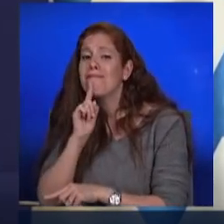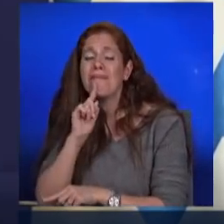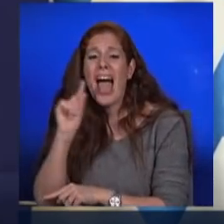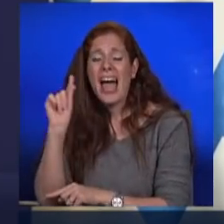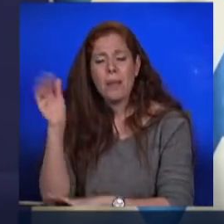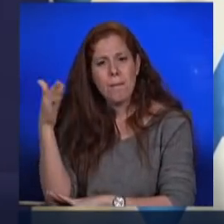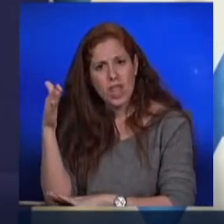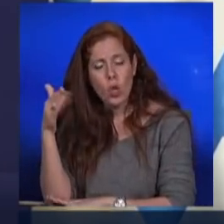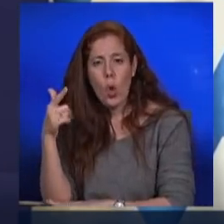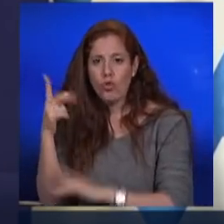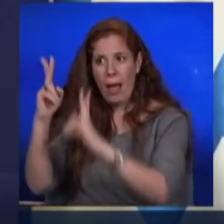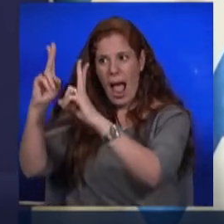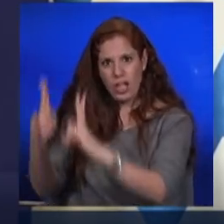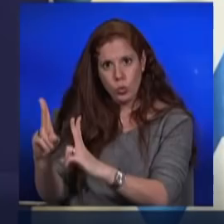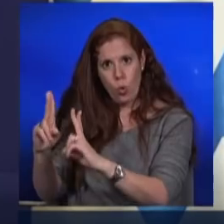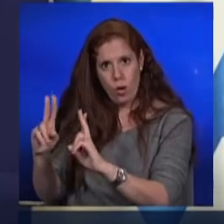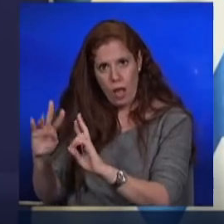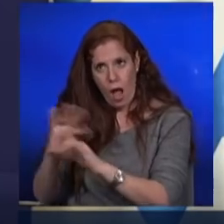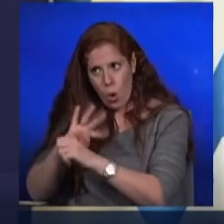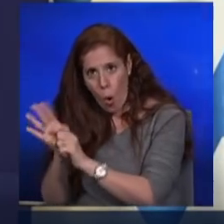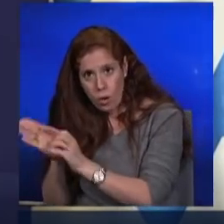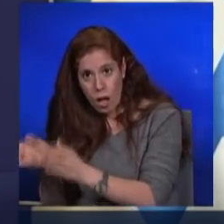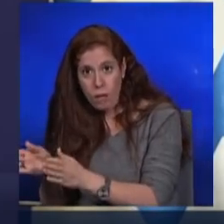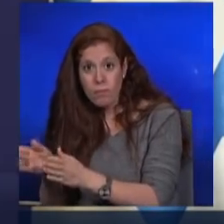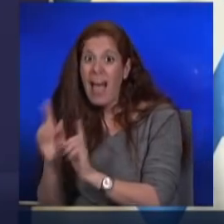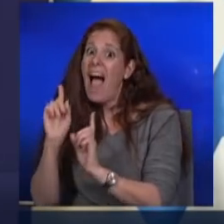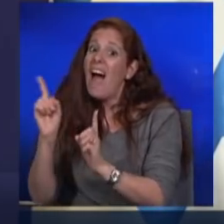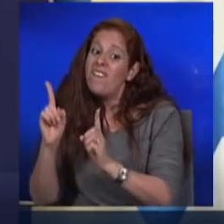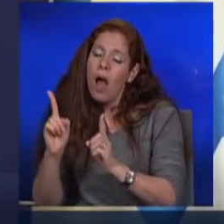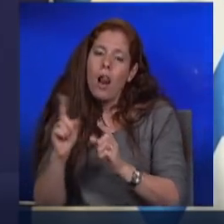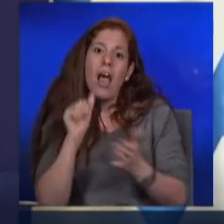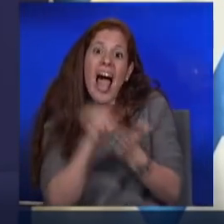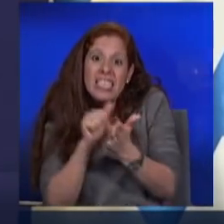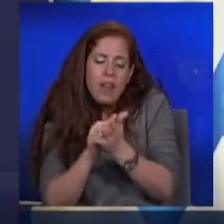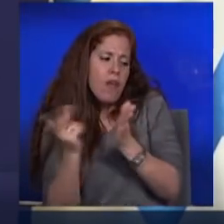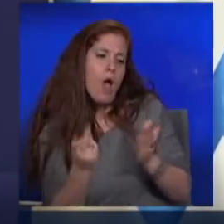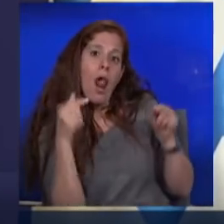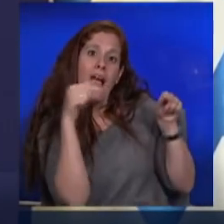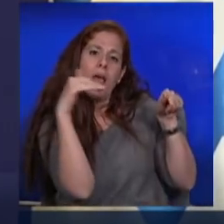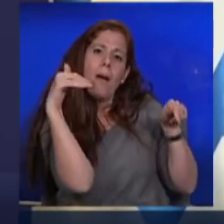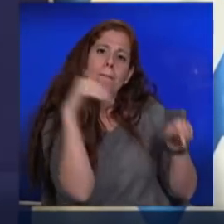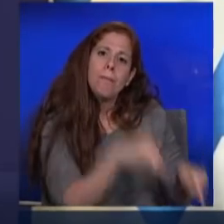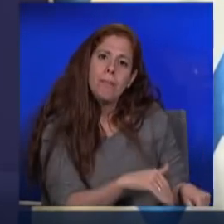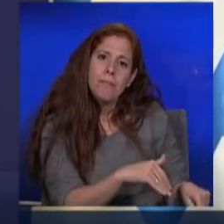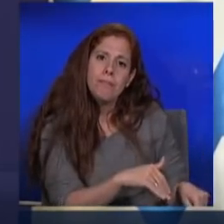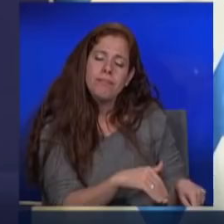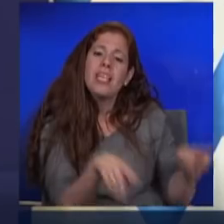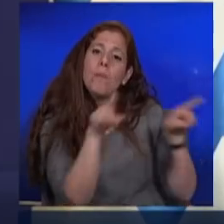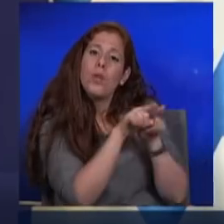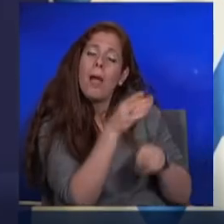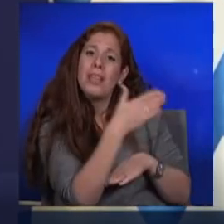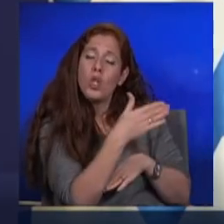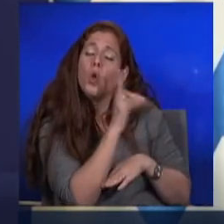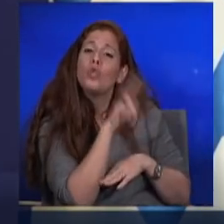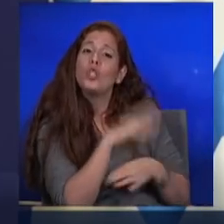הקורונה, אבל אנחנו עלולים חלילה להידרדר מטה עם אותן מדינות שיש בהן